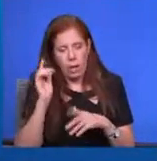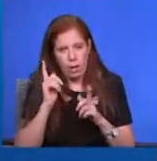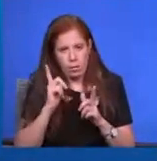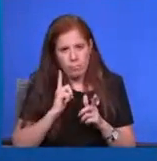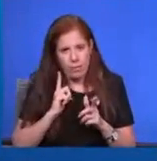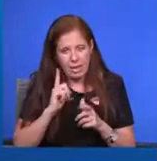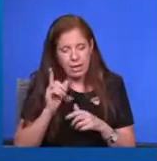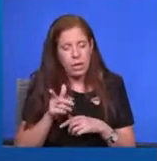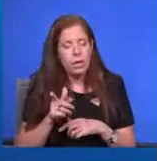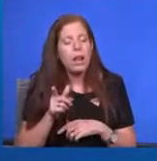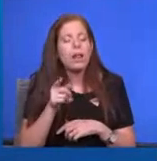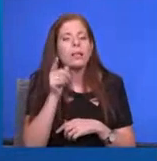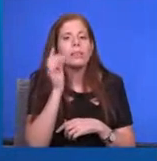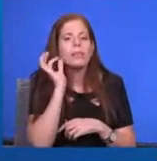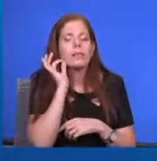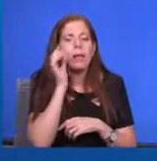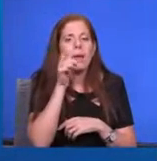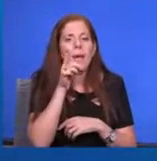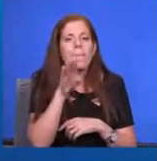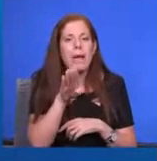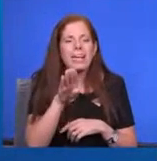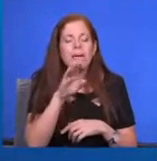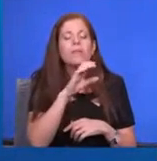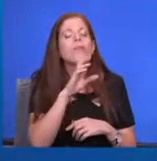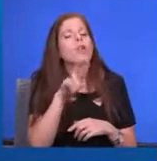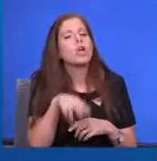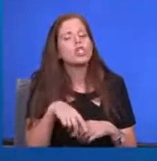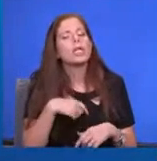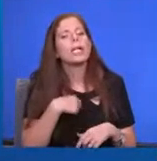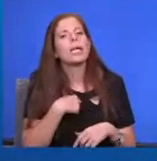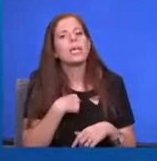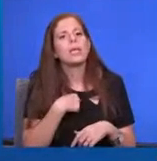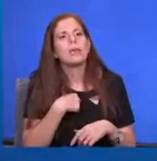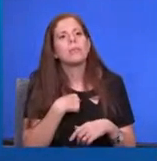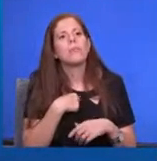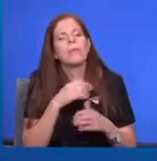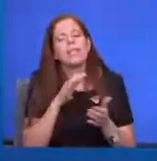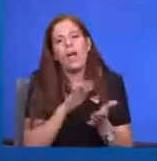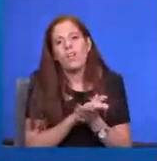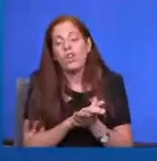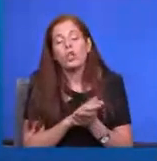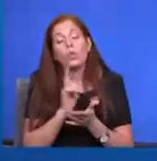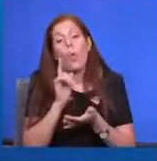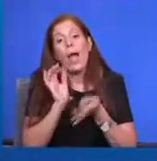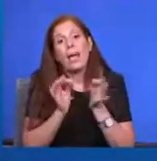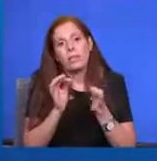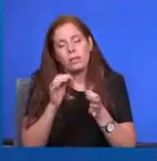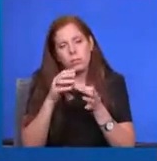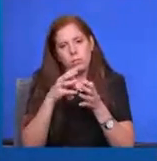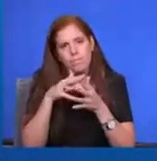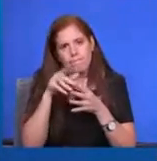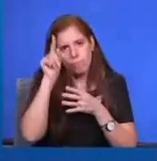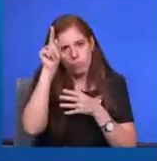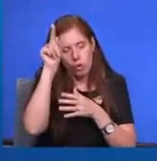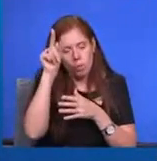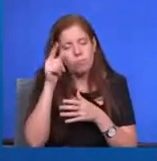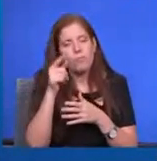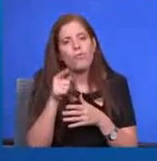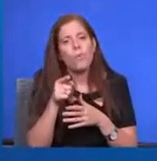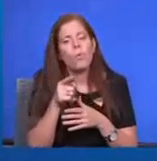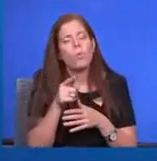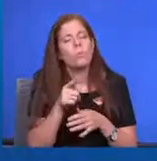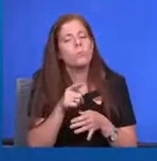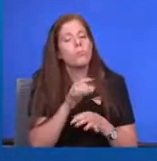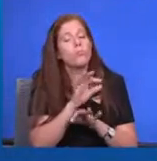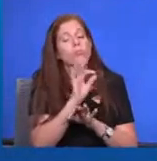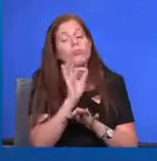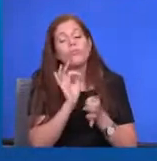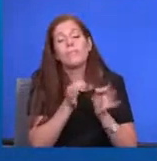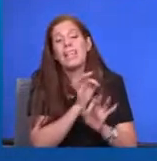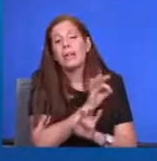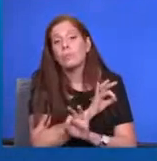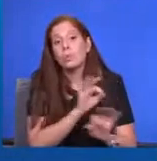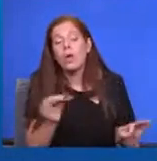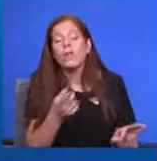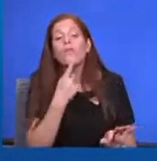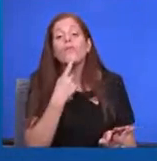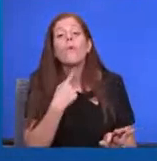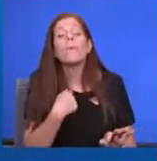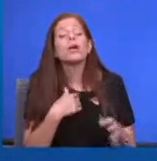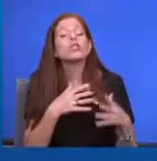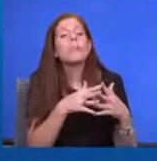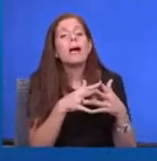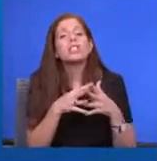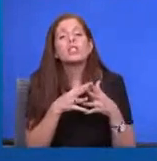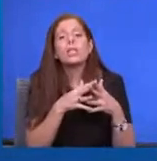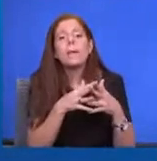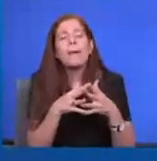שהוא אזרח ארצות הברית וגם עורך דין שם, והוא משפטן מצוין, והוא אומר לי שבארצות הברית אין דבר כזה לערער